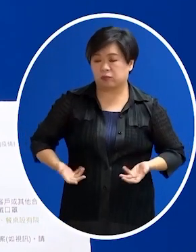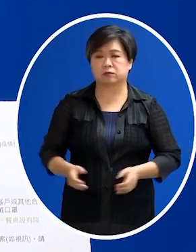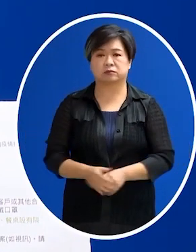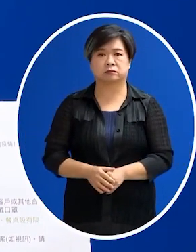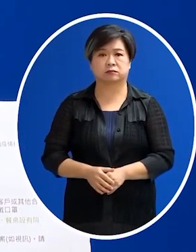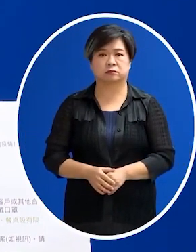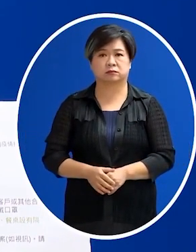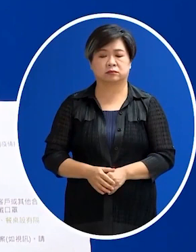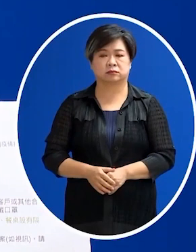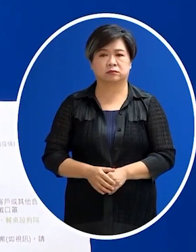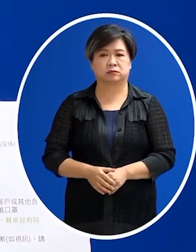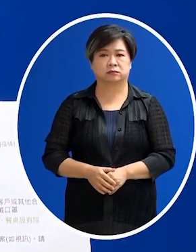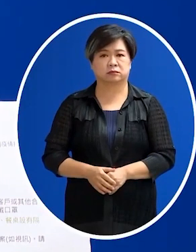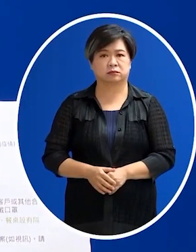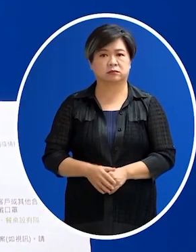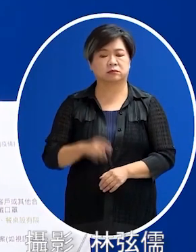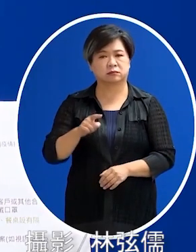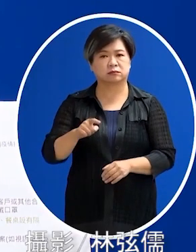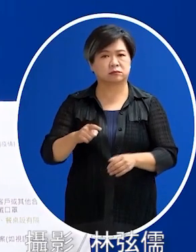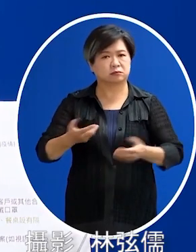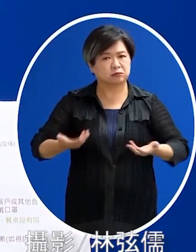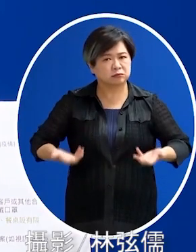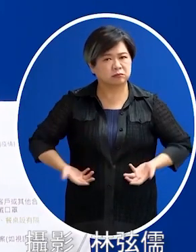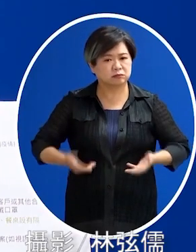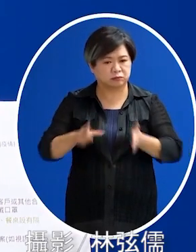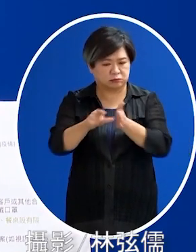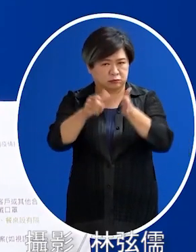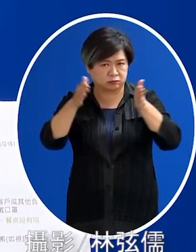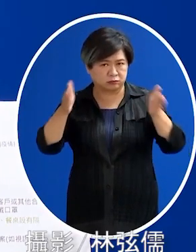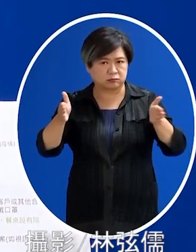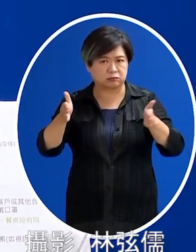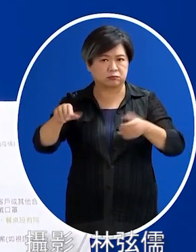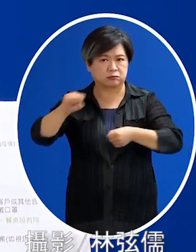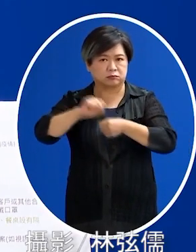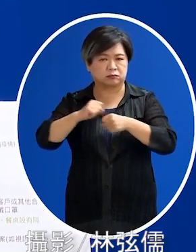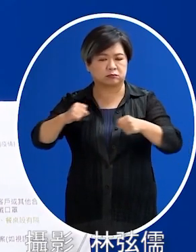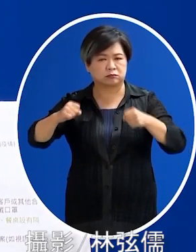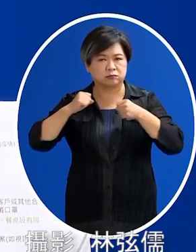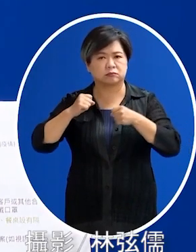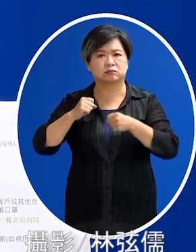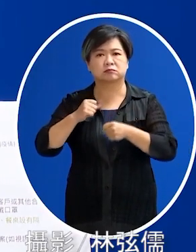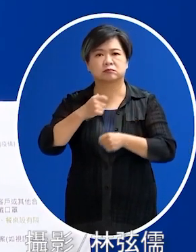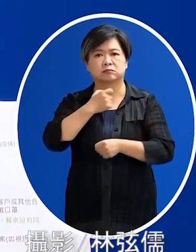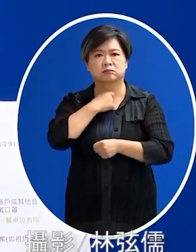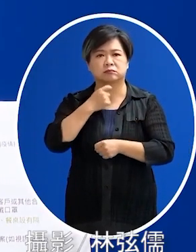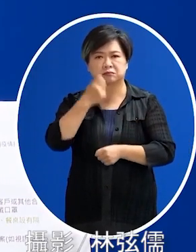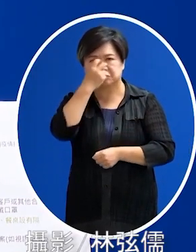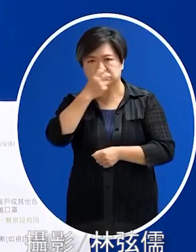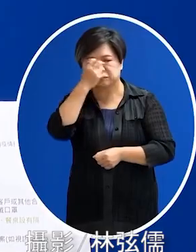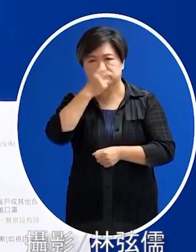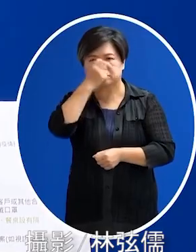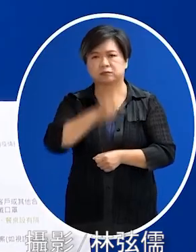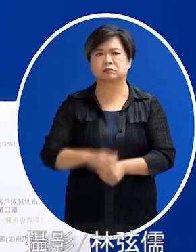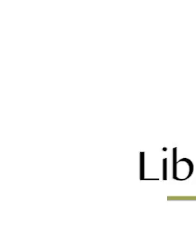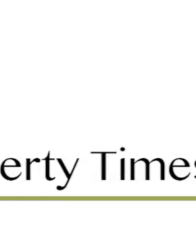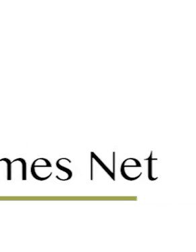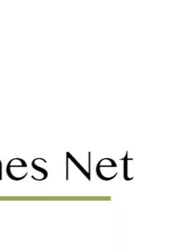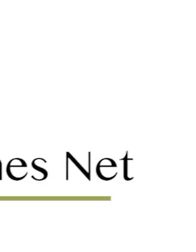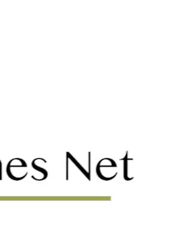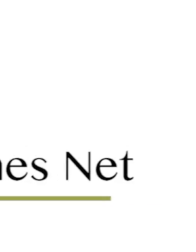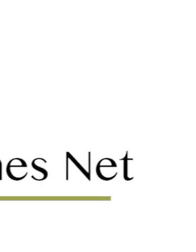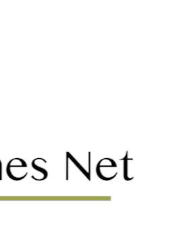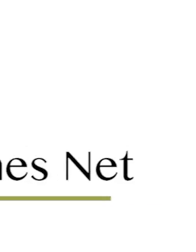该要强化在休息这一段期间的这个管制管理啊，